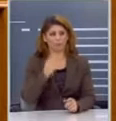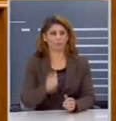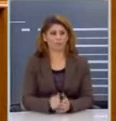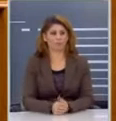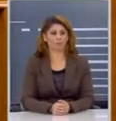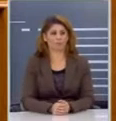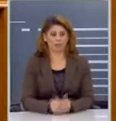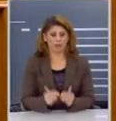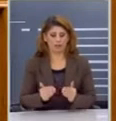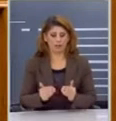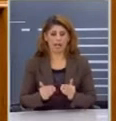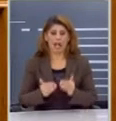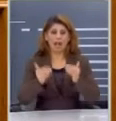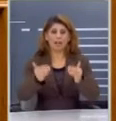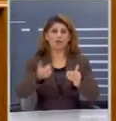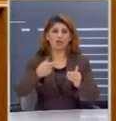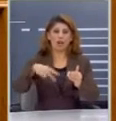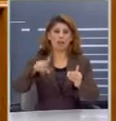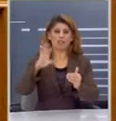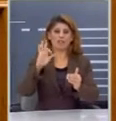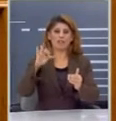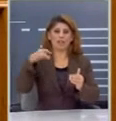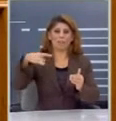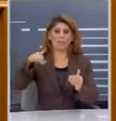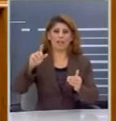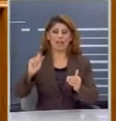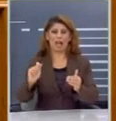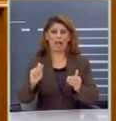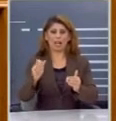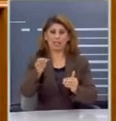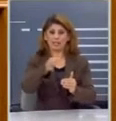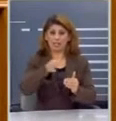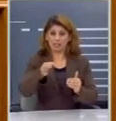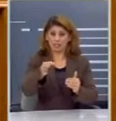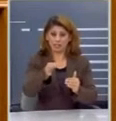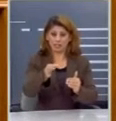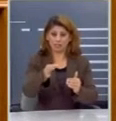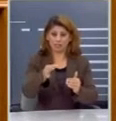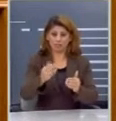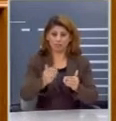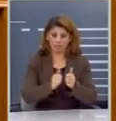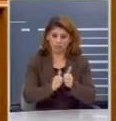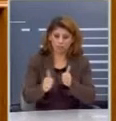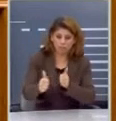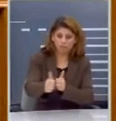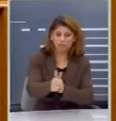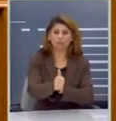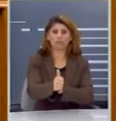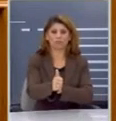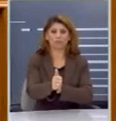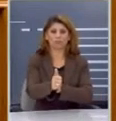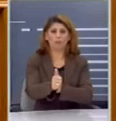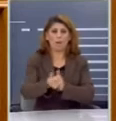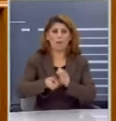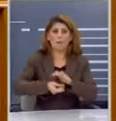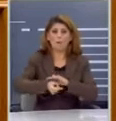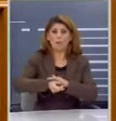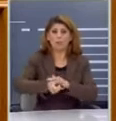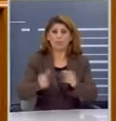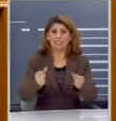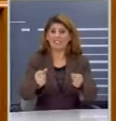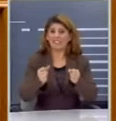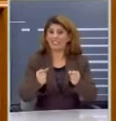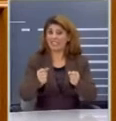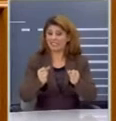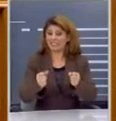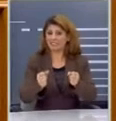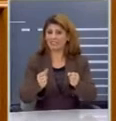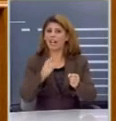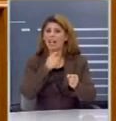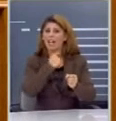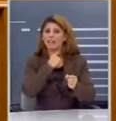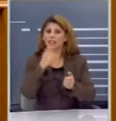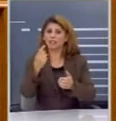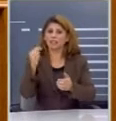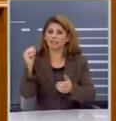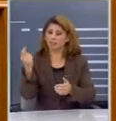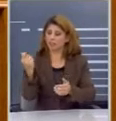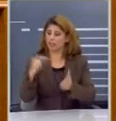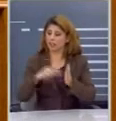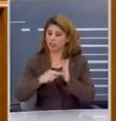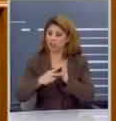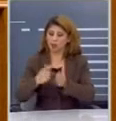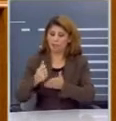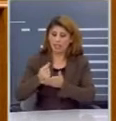του ΦΠΑ στα νησιά, που βρίσκονται στην πρώτη γραμμή της προσφυγικής κρίσης, η έκτατη οικονομική ενίσχυση των